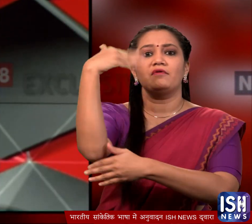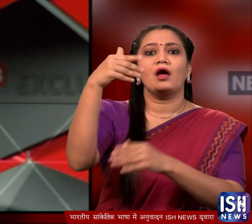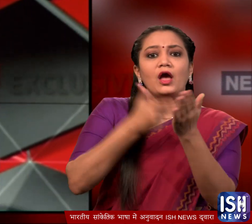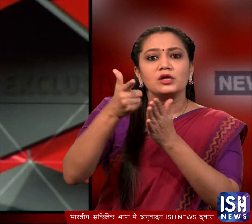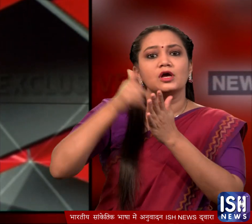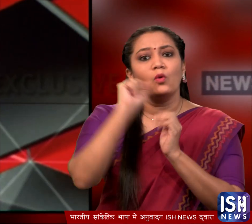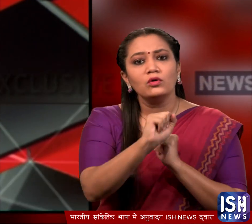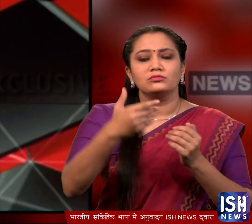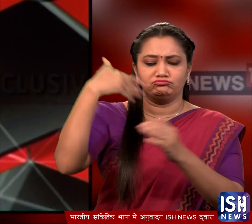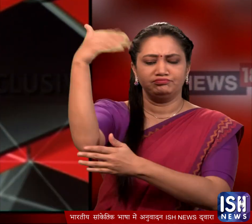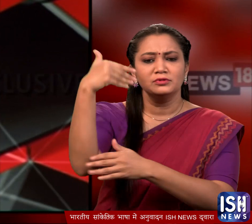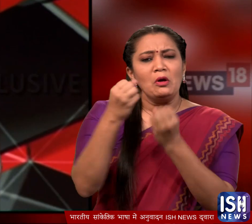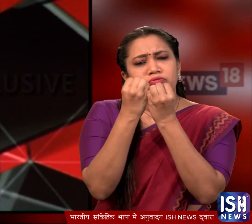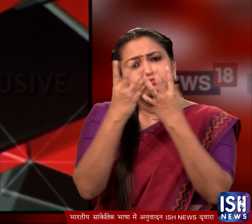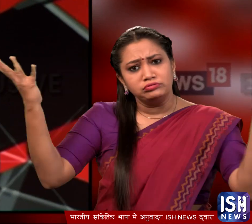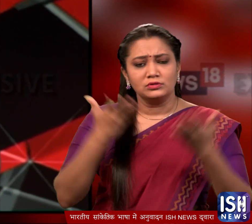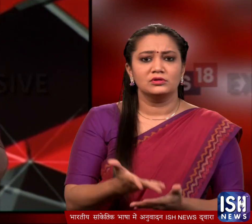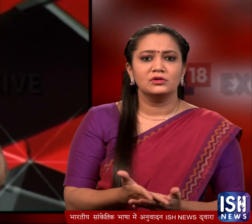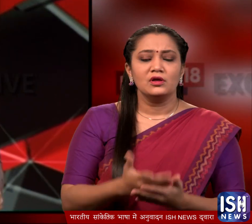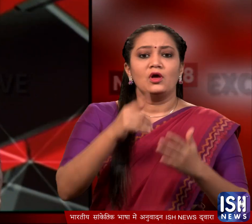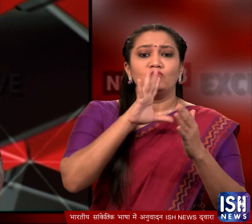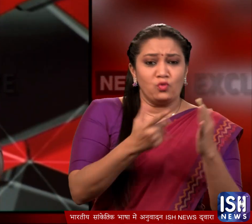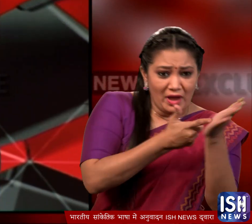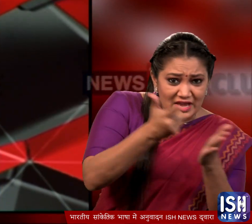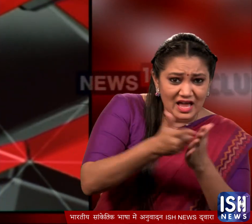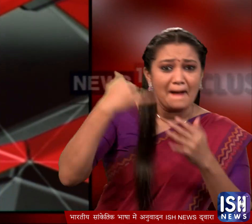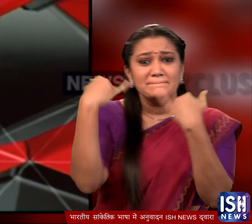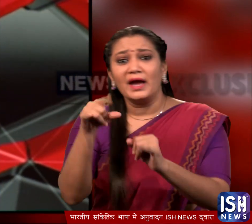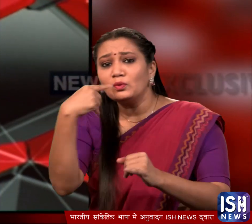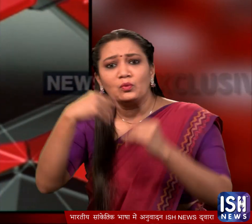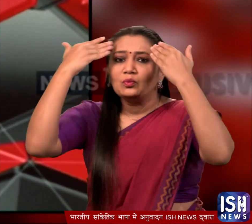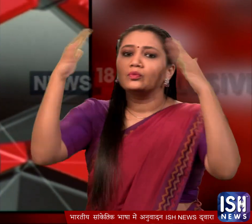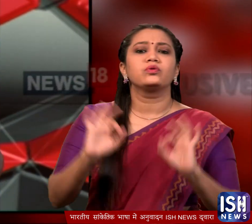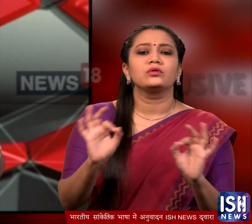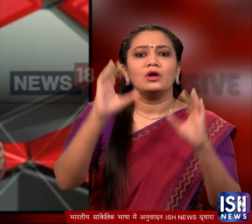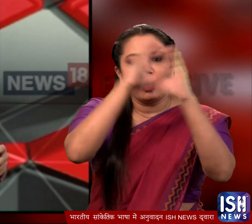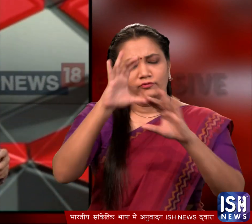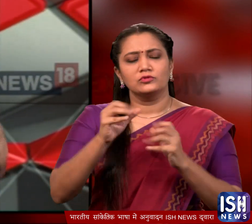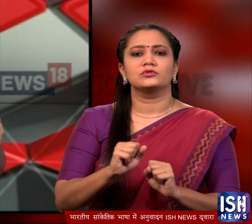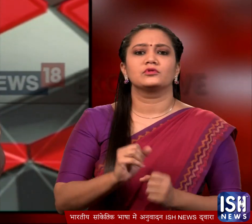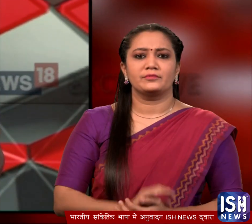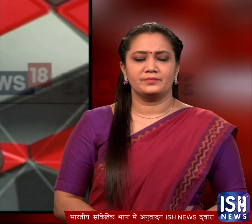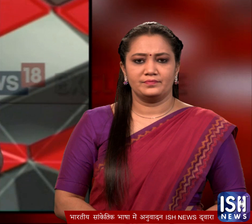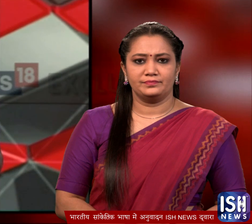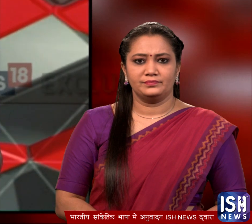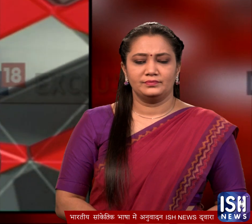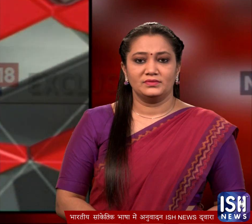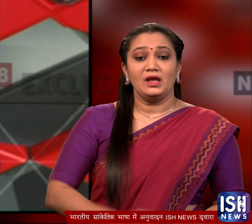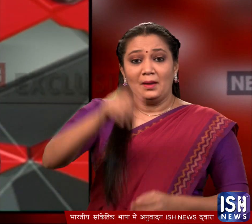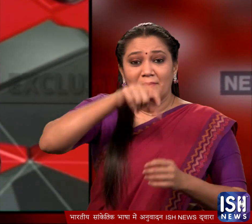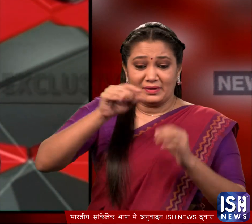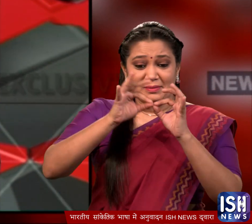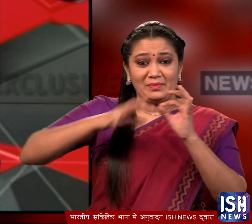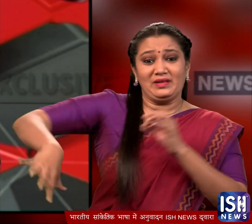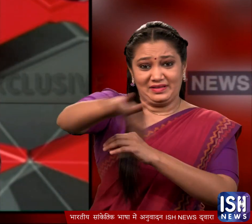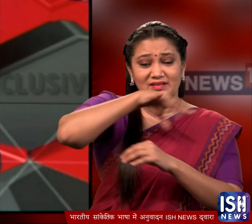झंडा पोस्टर लगाकर घूमने वालों की भरमार है। उनमें किसान कौन है, बदमाश कौन है, ये पता लगाना भी किसी के बस की बात नहीं। बताया गया